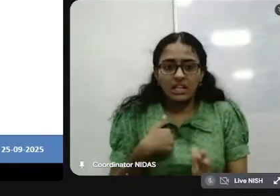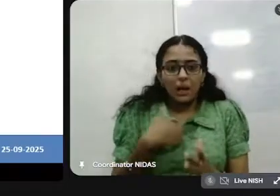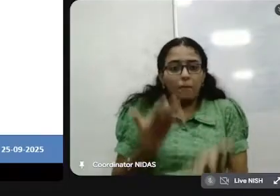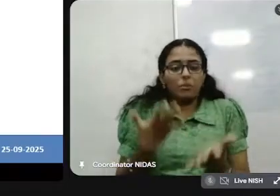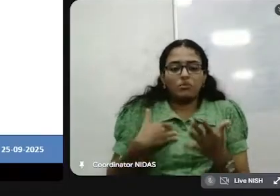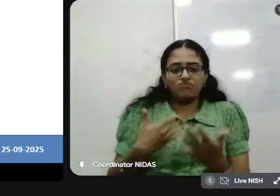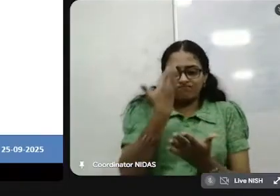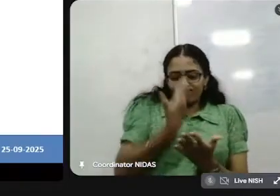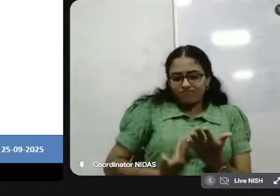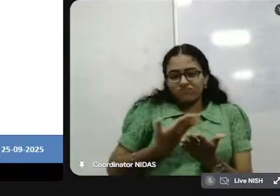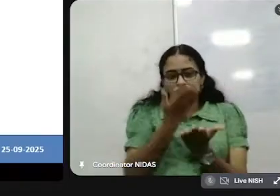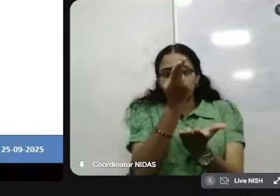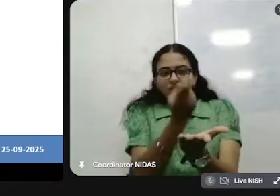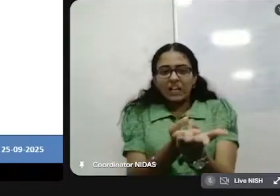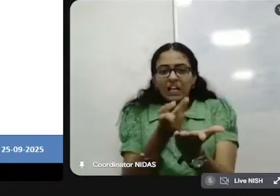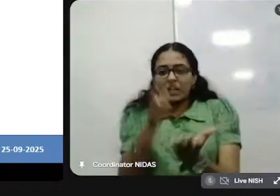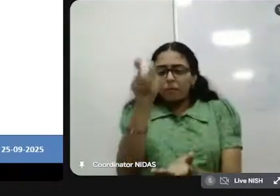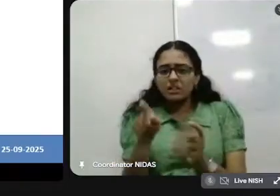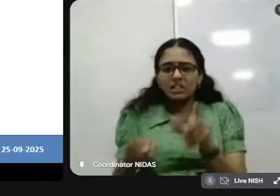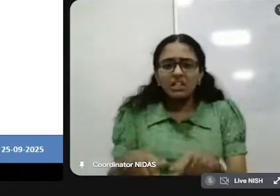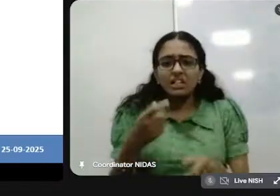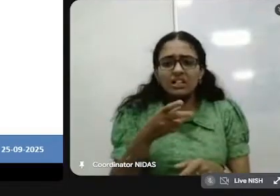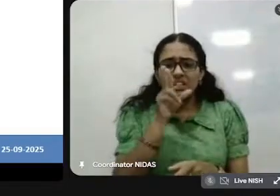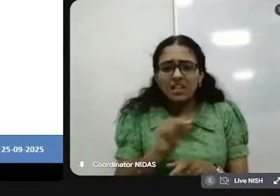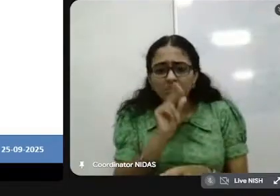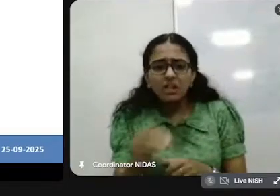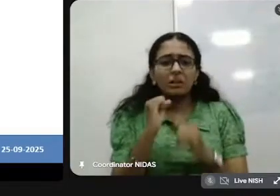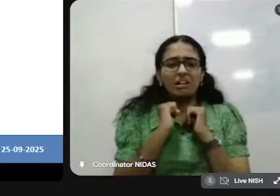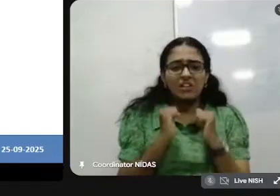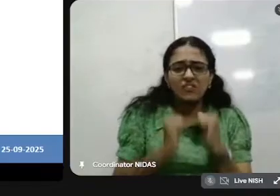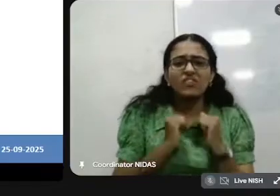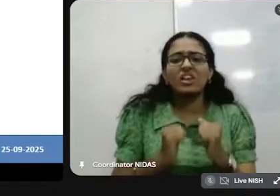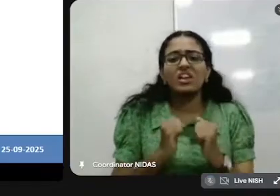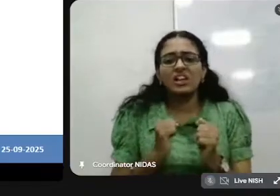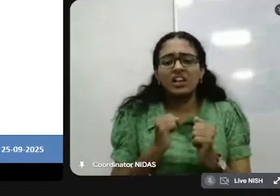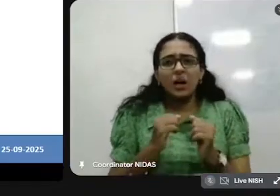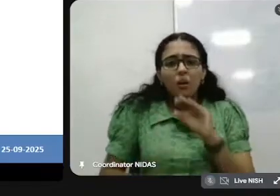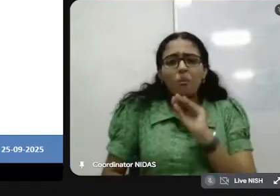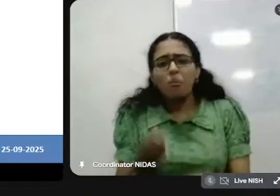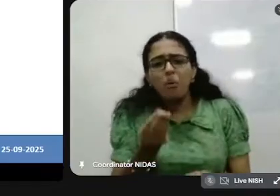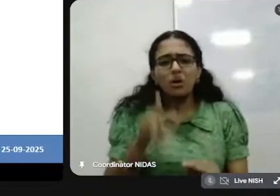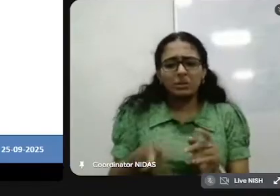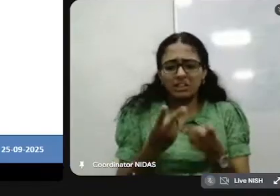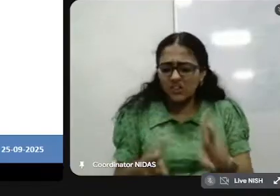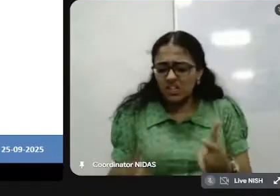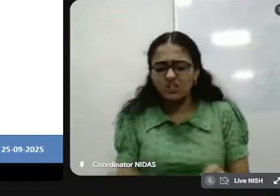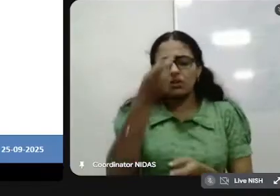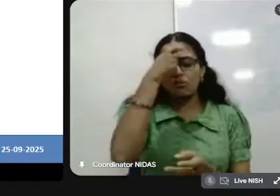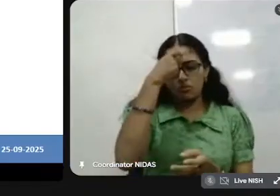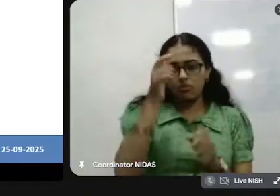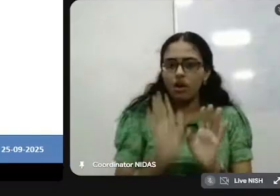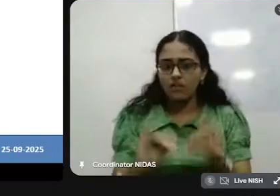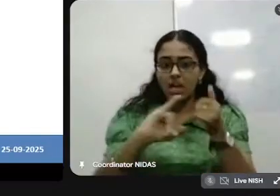പാരലൈസ്ഡ് ആവുന്ന അവസ്ഥയായിരിക്കാം, ഒരു സൈഡ് വീക്ക് ആവുന്ന പോലെ, സംസാരത്തിനുള്ള ബുദ്ധിമുട്ടുകൾ, കൂടുതലായിട്ടും ഈ വക പ്രശ്നങ്ങളായിരിക്കും സ്ട്രോക്ക്